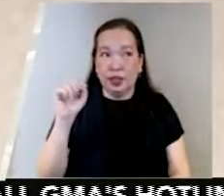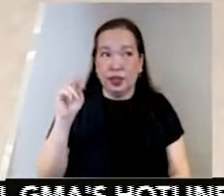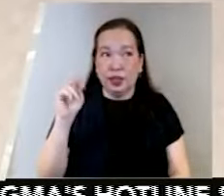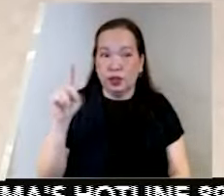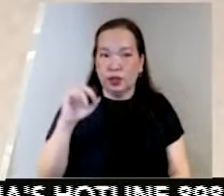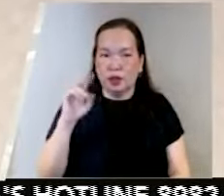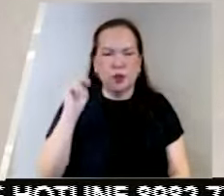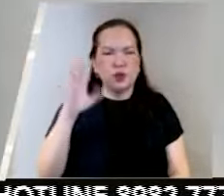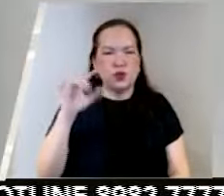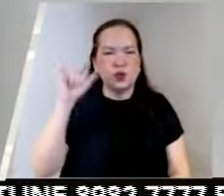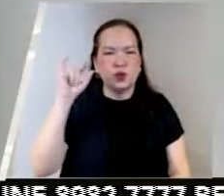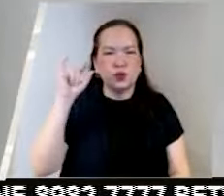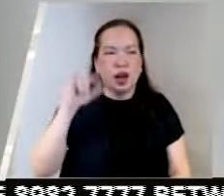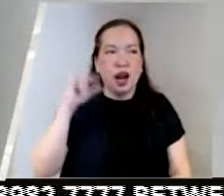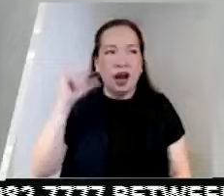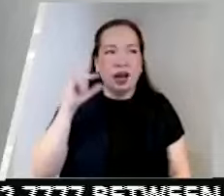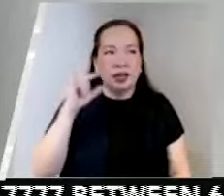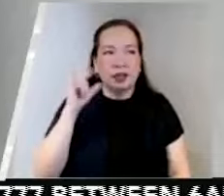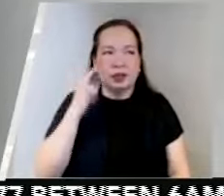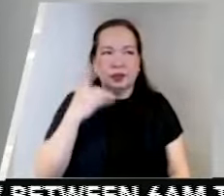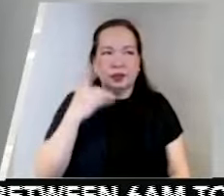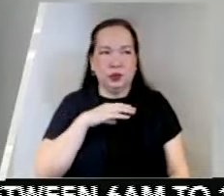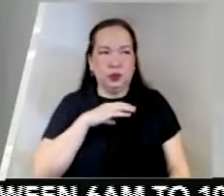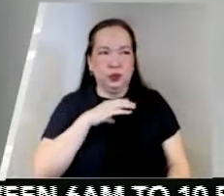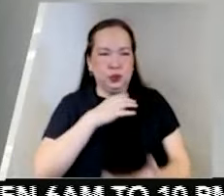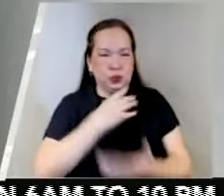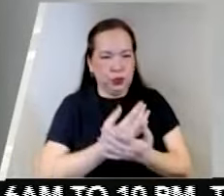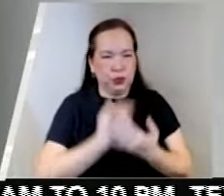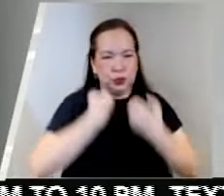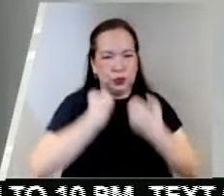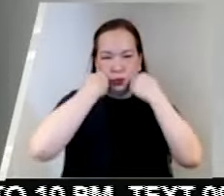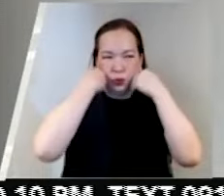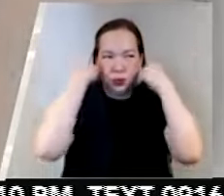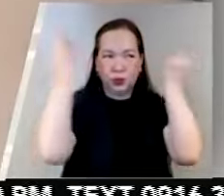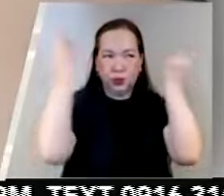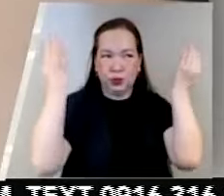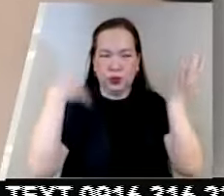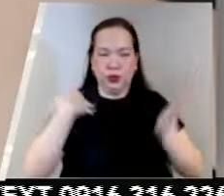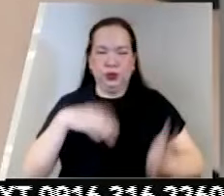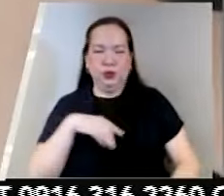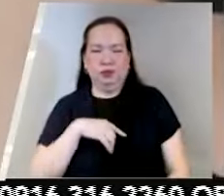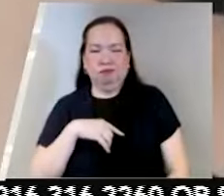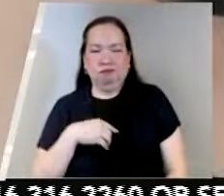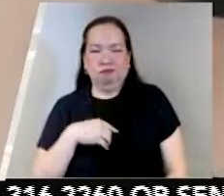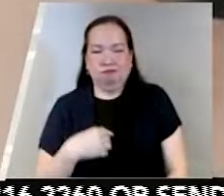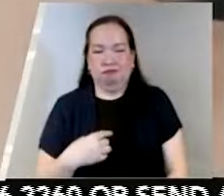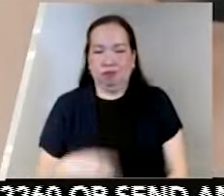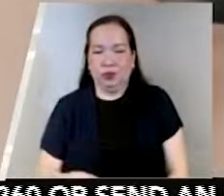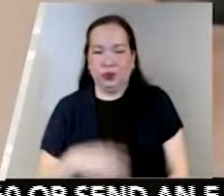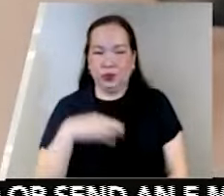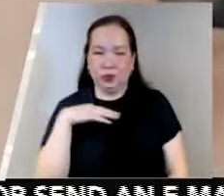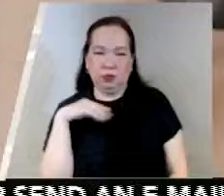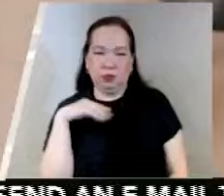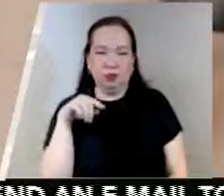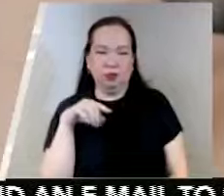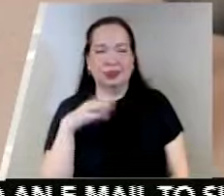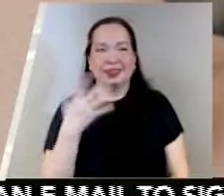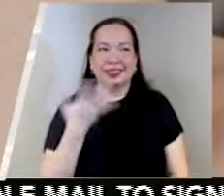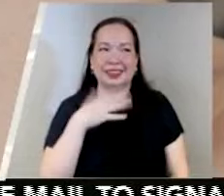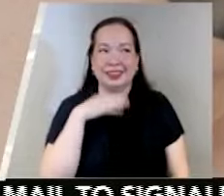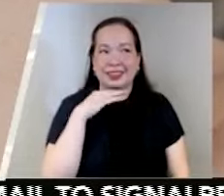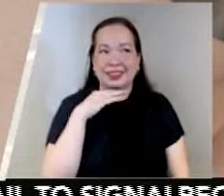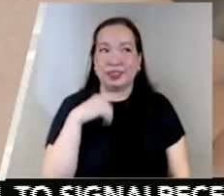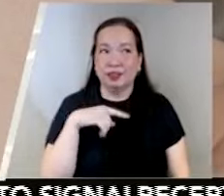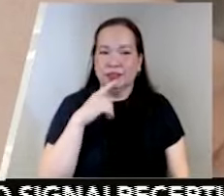post. Oozing with confidence na giving girl power aura rin ang shiner niyang photos. Can't help but to be in awe rin